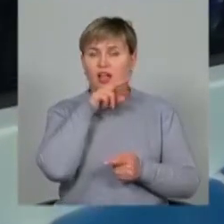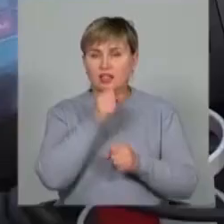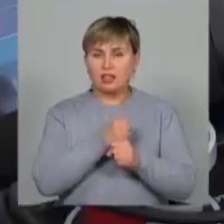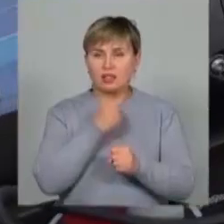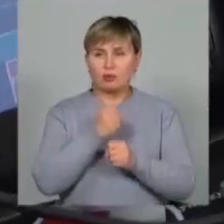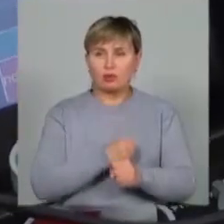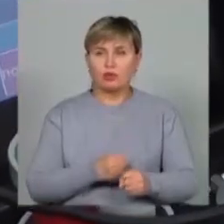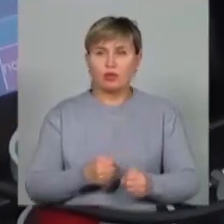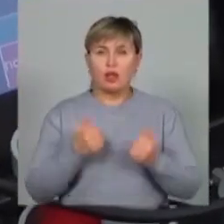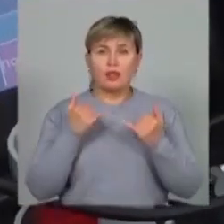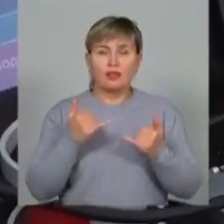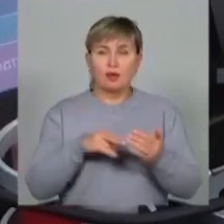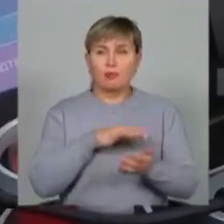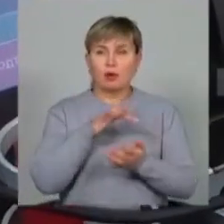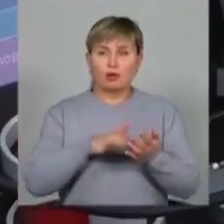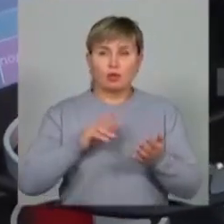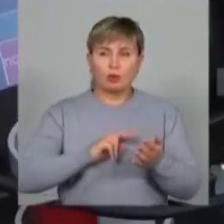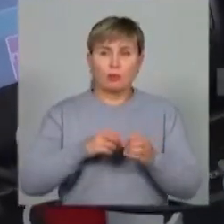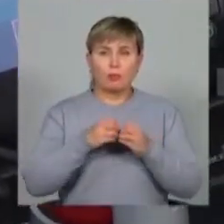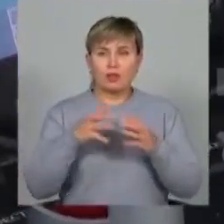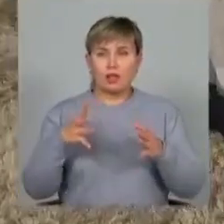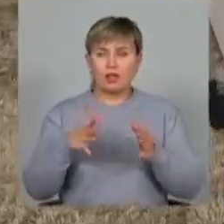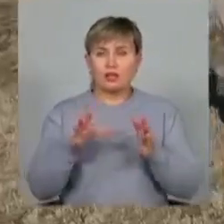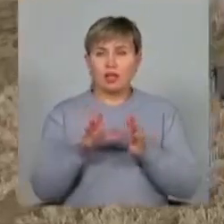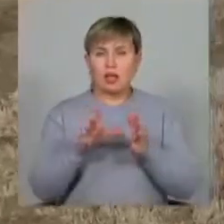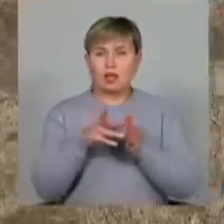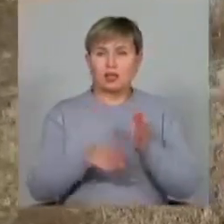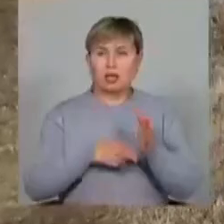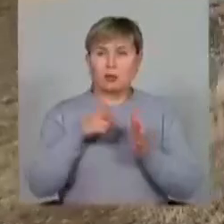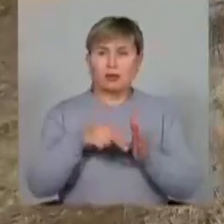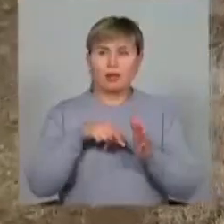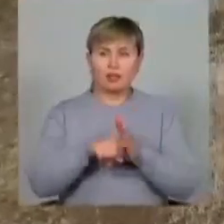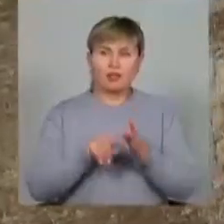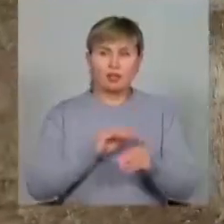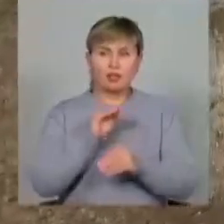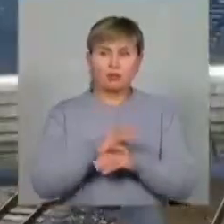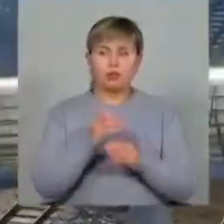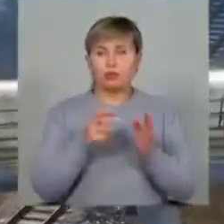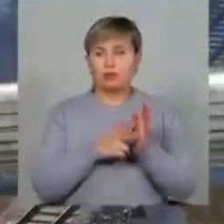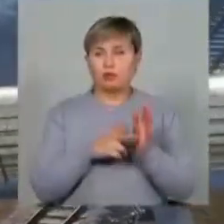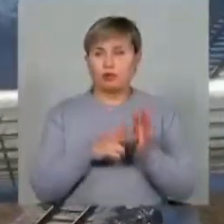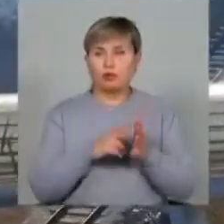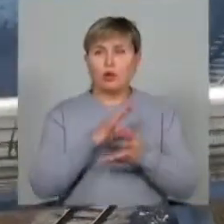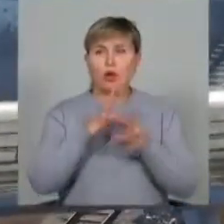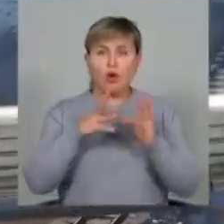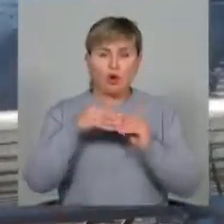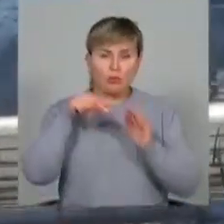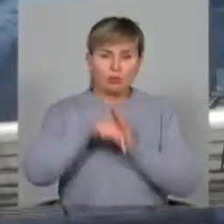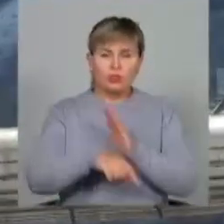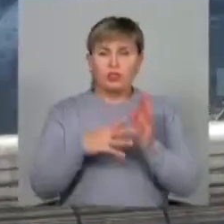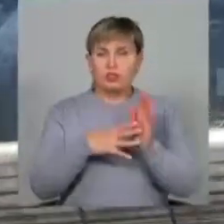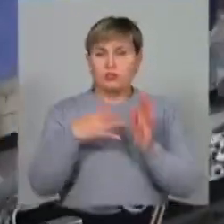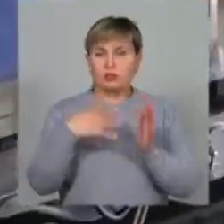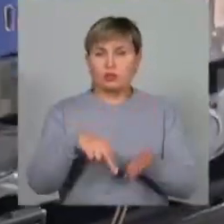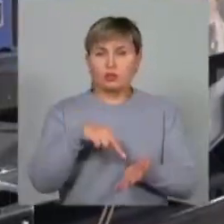разработчики. Отныне по городу курсируют 15 электропоездов. К предыдущим 7 добавились еще 8. Общая вместимость 940